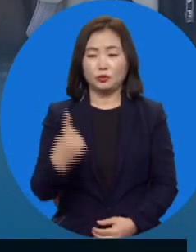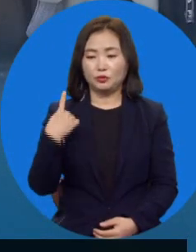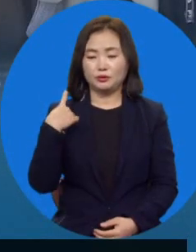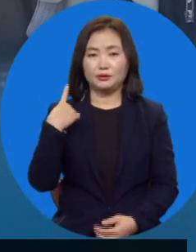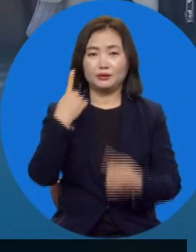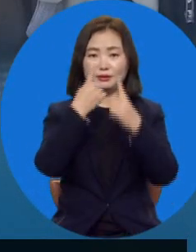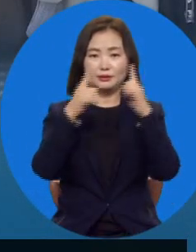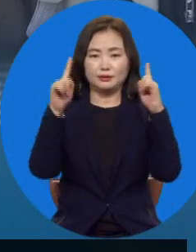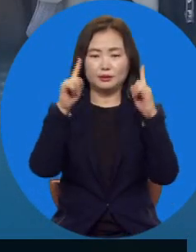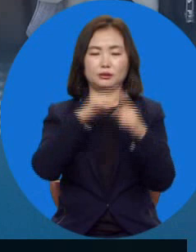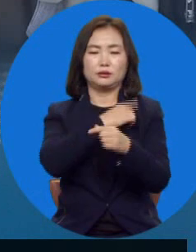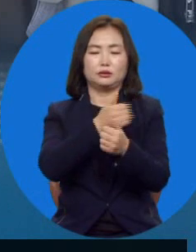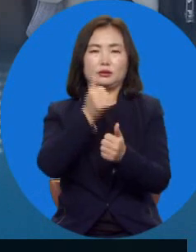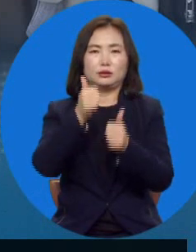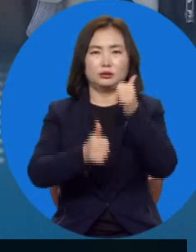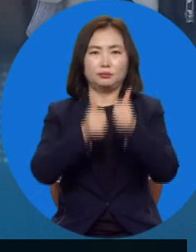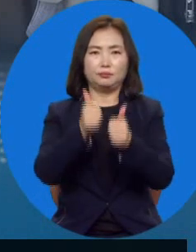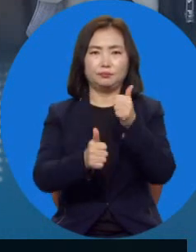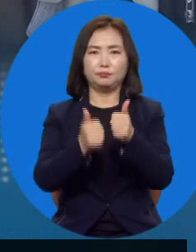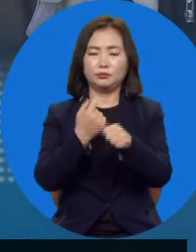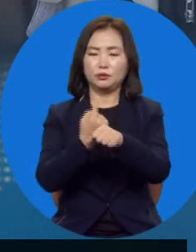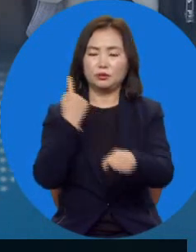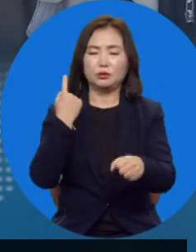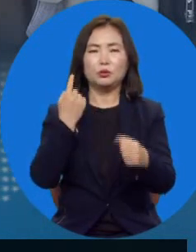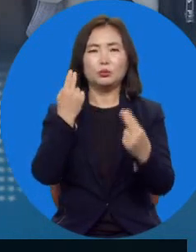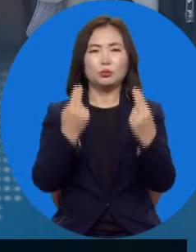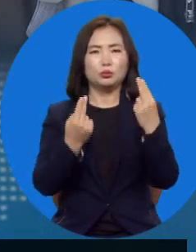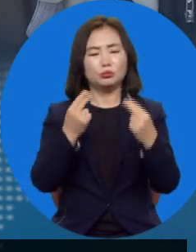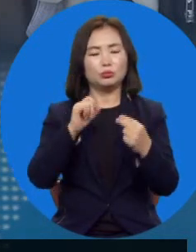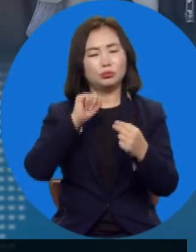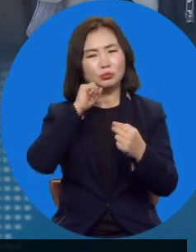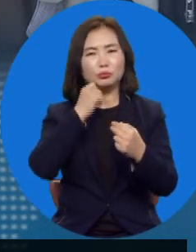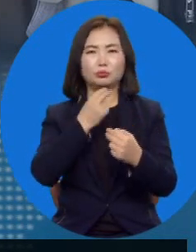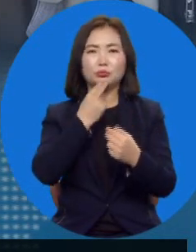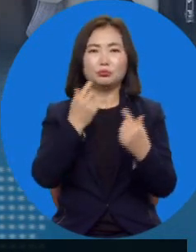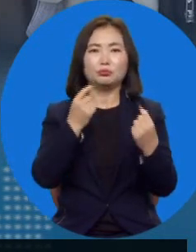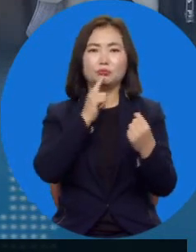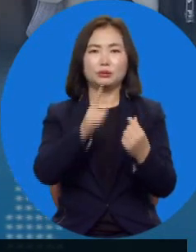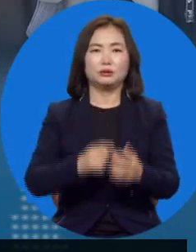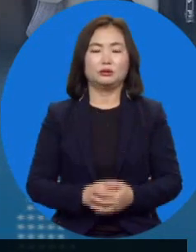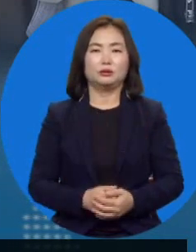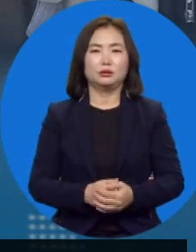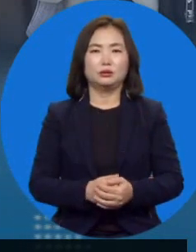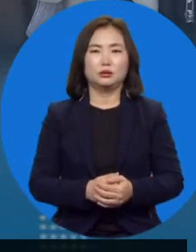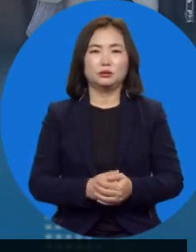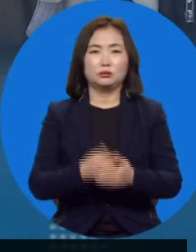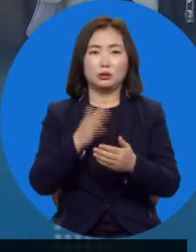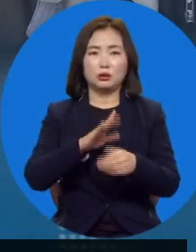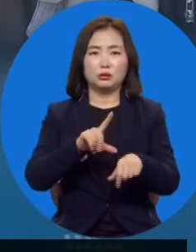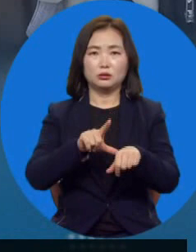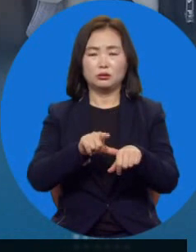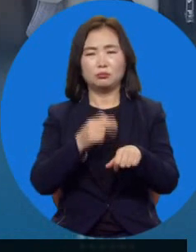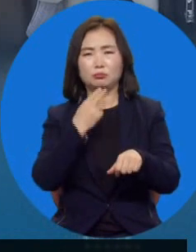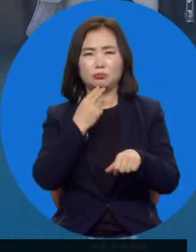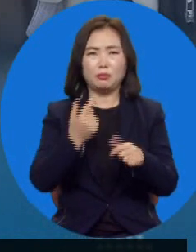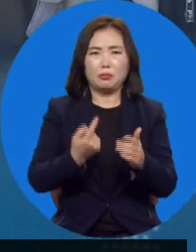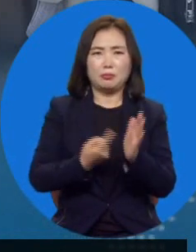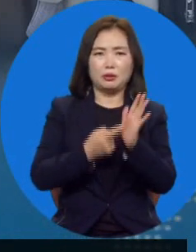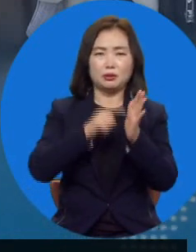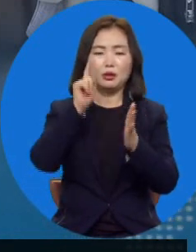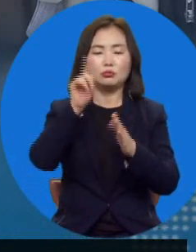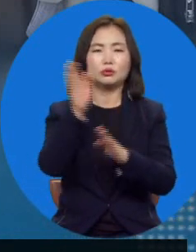어제 치러지는 대학수학능력시험 지난해보다는 어렵지 않았다는 분석이 나오고 있습니다 그런데 숨 돌릴 틈도 없이